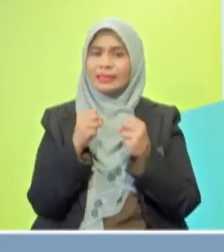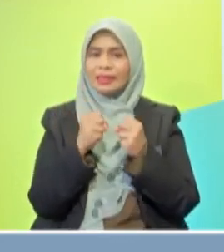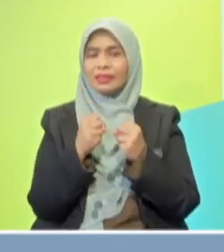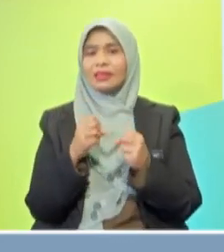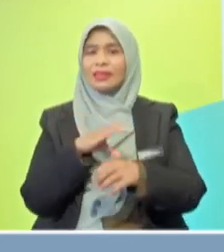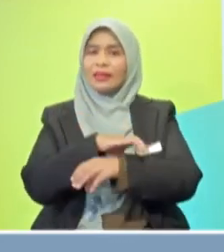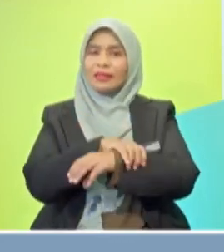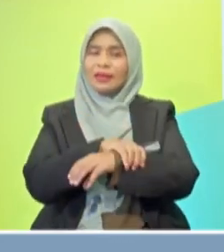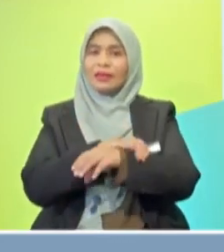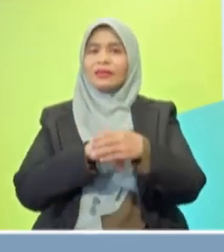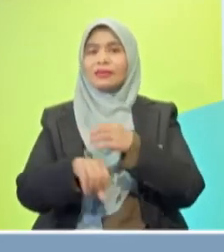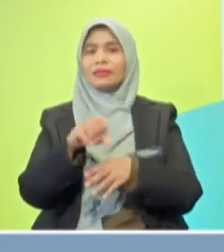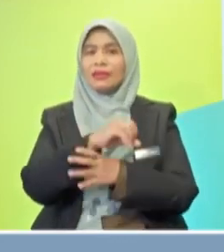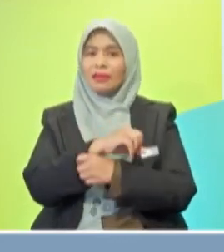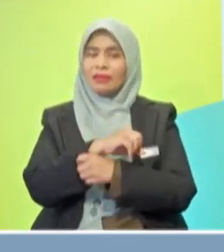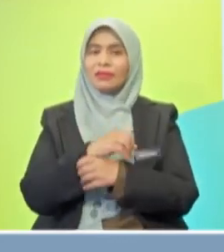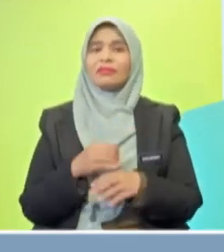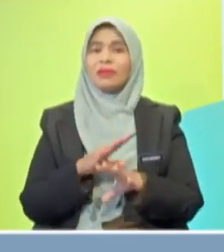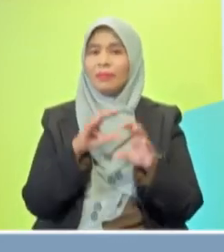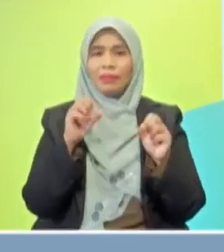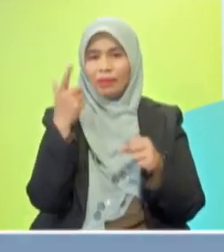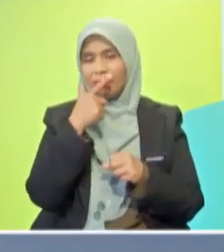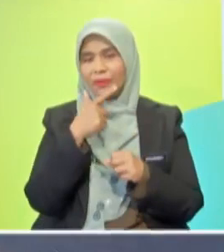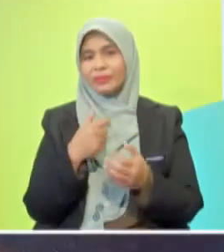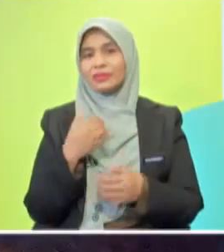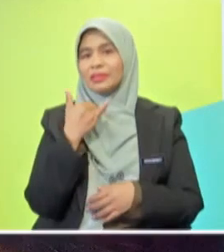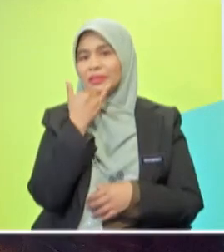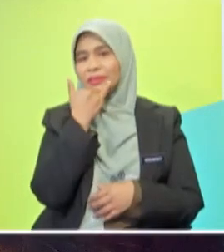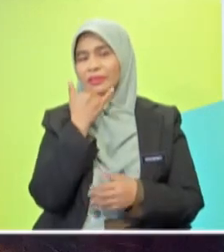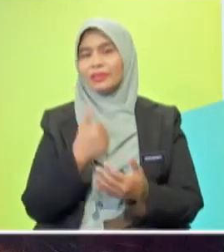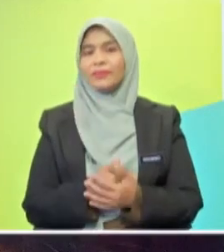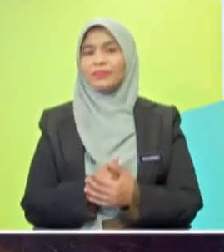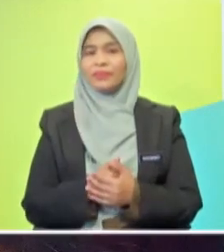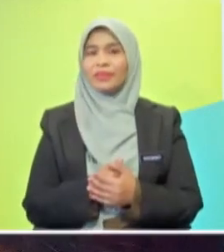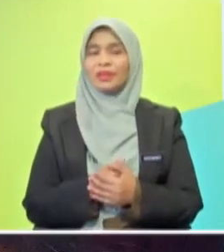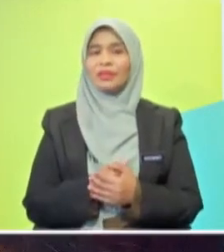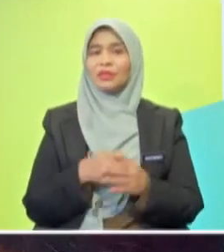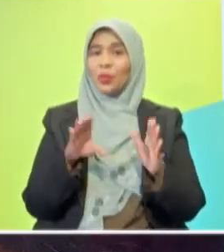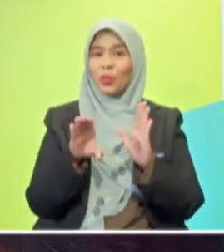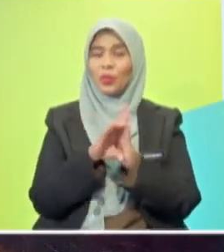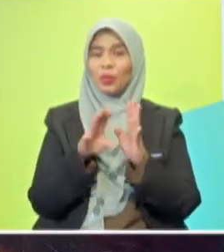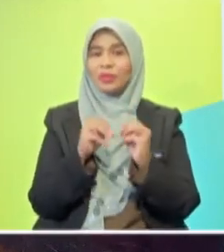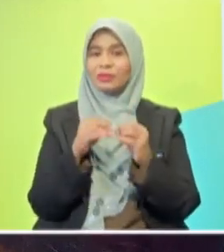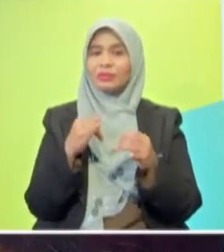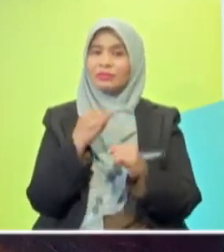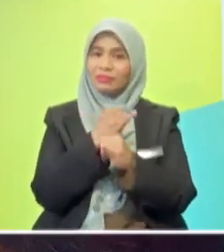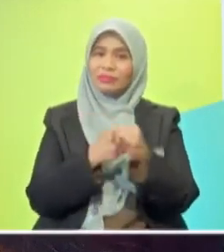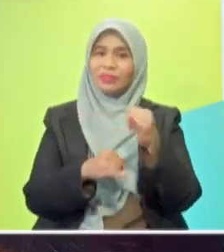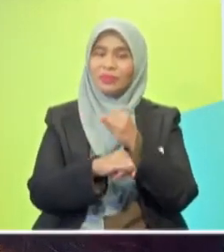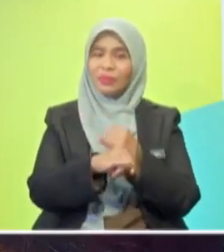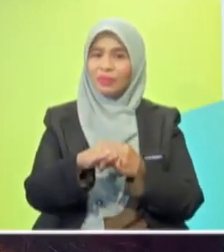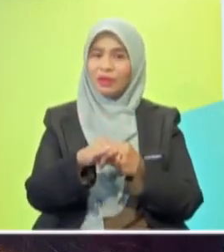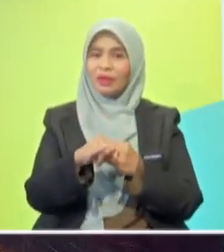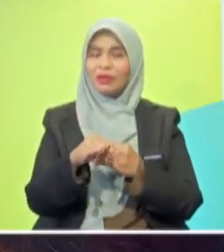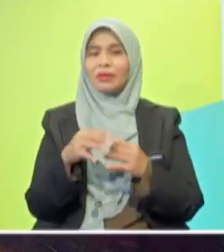Mak Cik Minah pakai kan? Tengok contoh baju jubah di depan ni kan? Baju Melayu itu semua menutup aurat. Adik-adik pun,